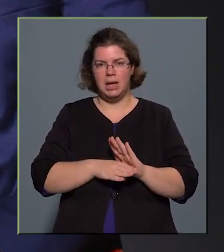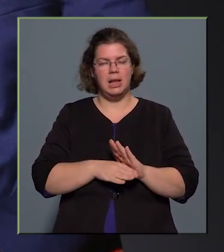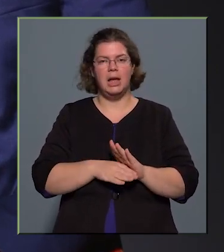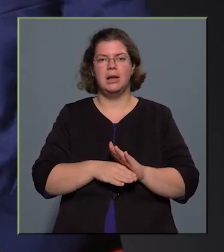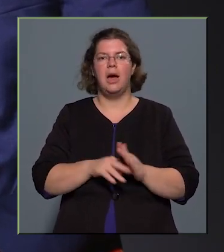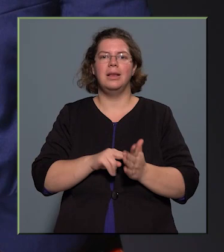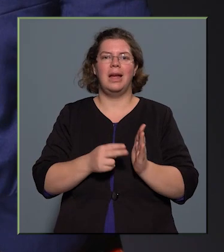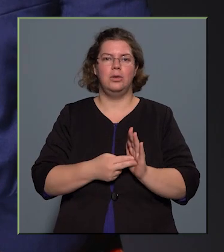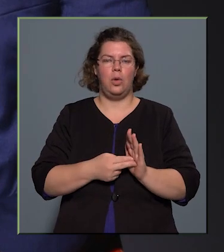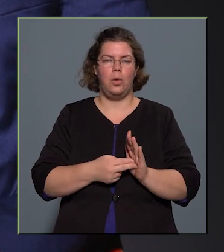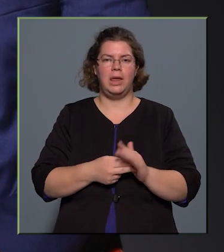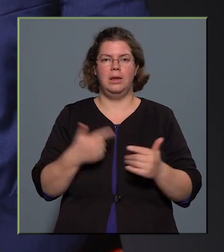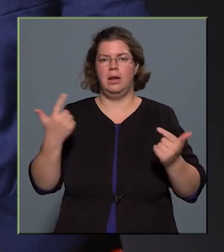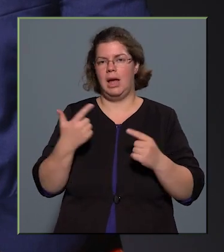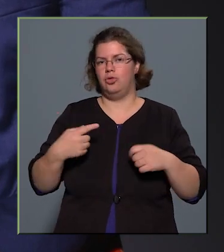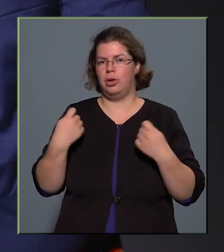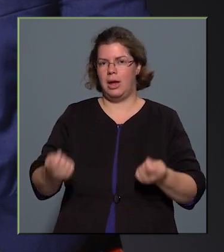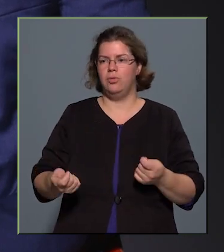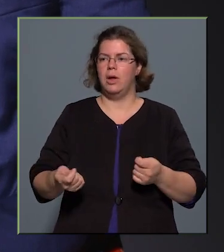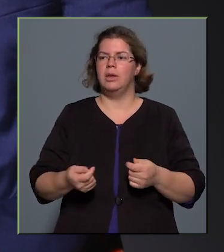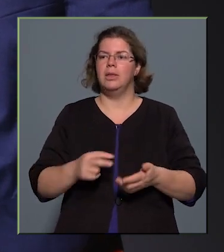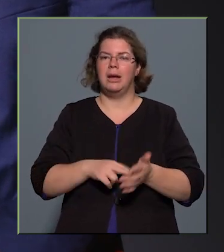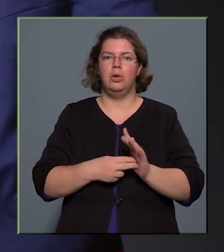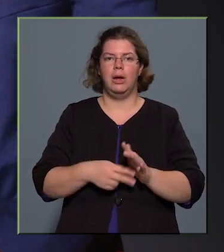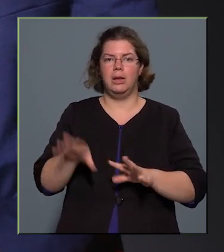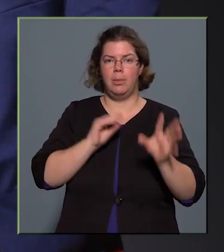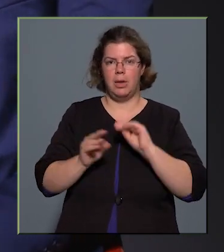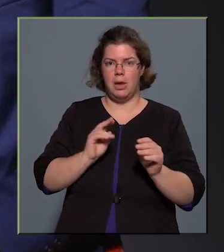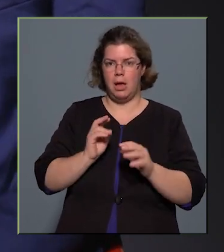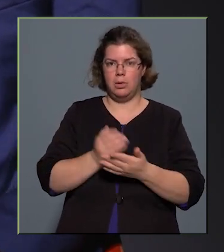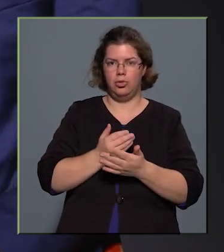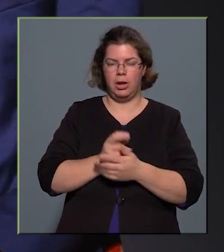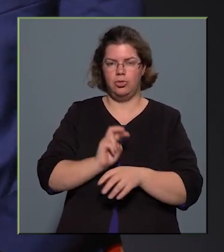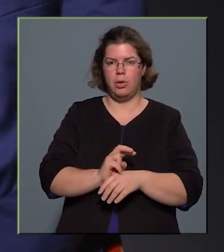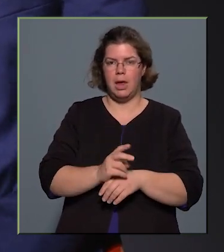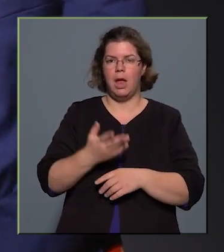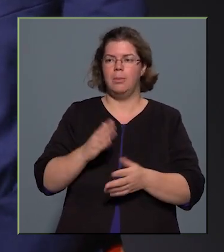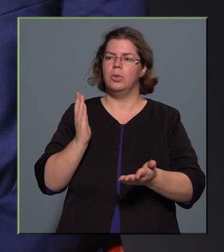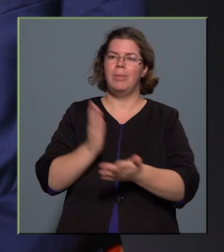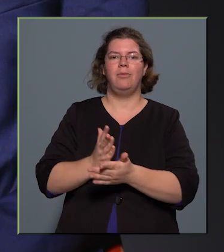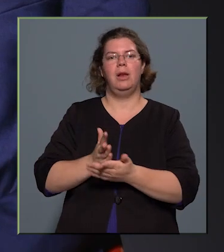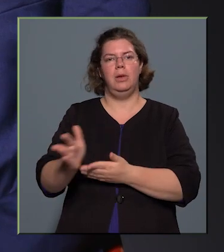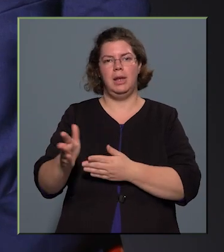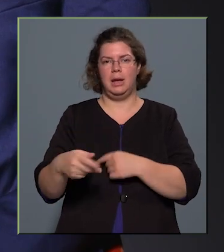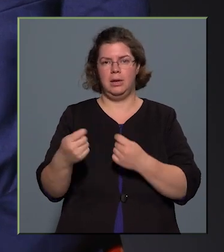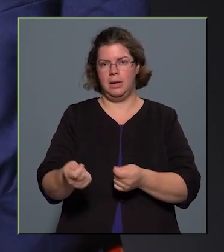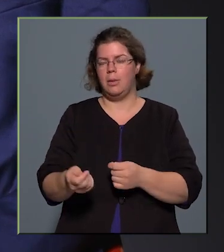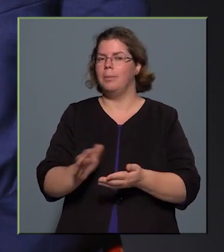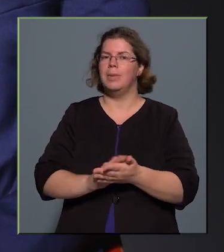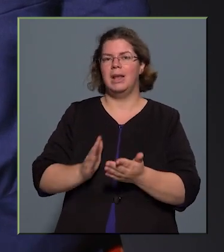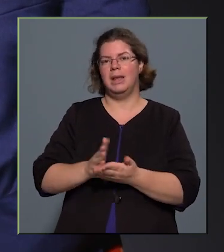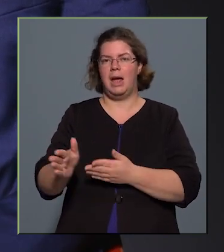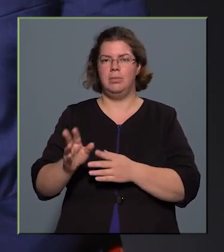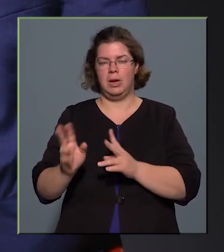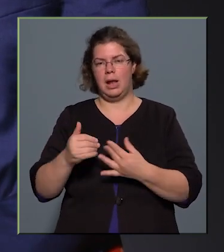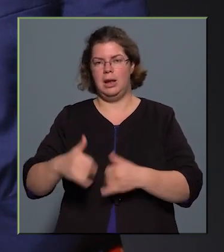technológiai tanácsadás, vagy a technológiai tapasztalat szükséges hozzájuk, hanem az, hogy a megfelelő irányt lássák abban, hogy milyen irányba kell indulniuk nekik. Mik